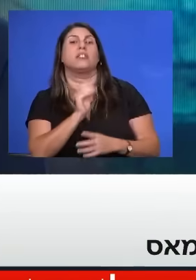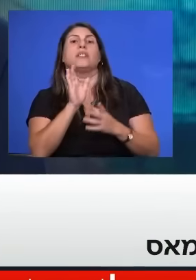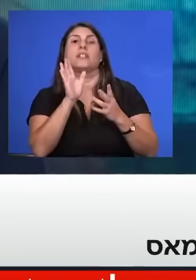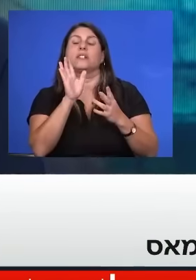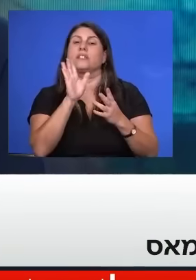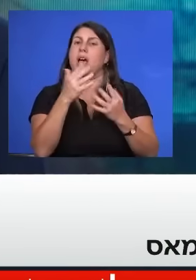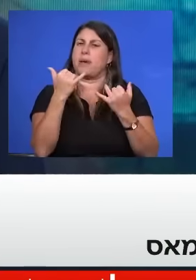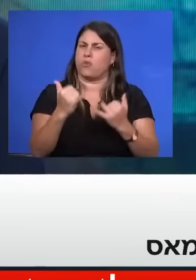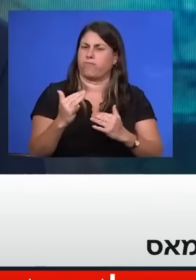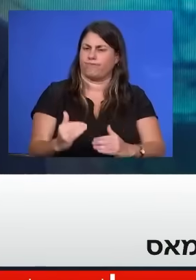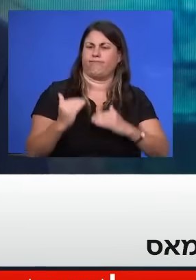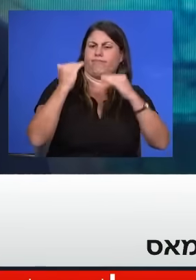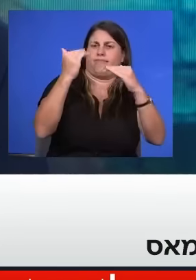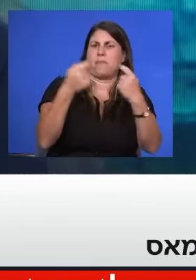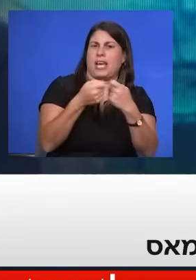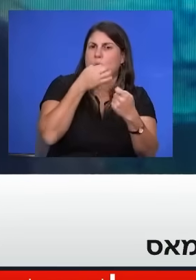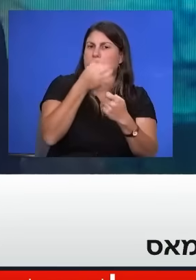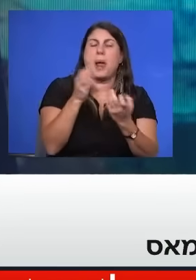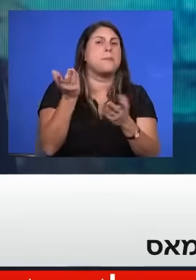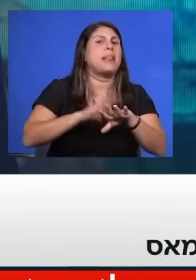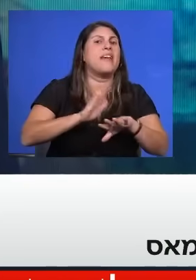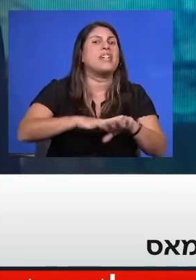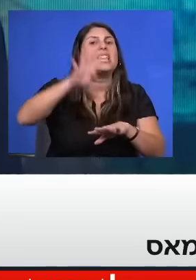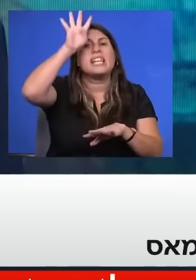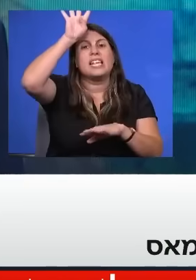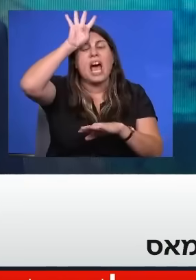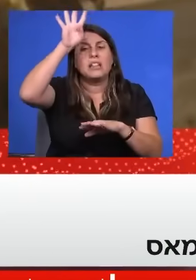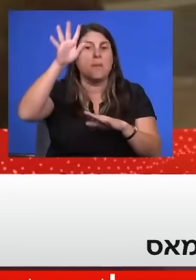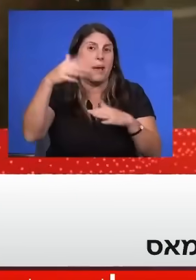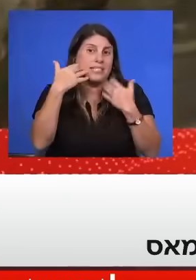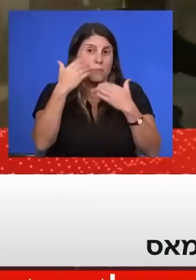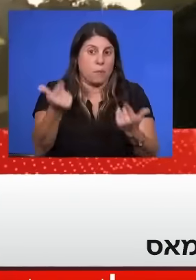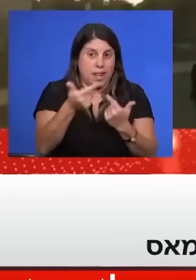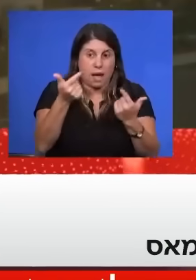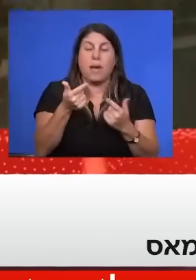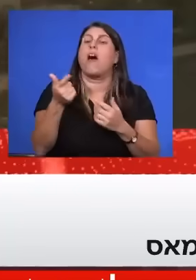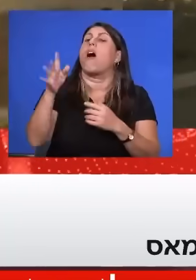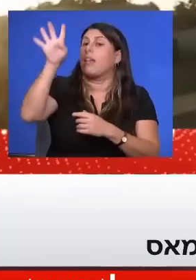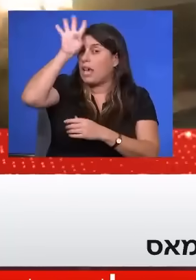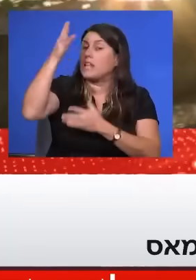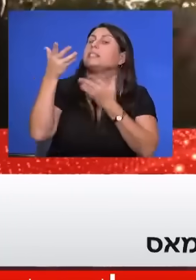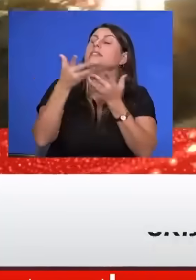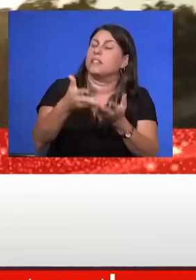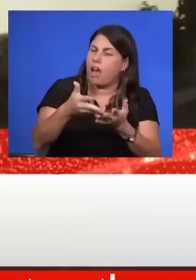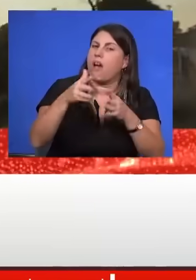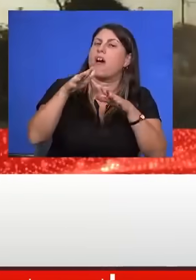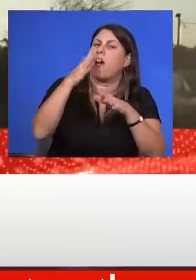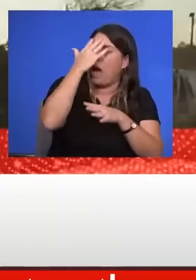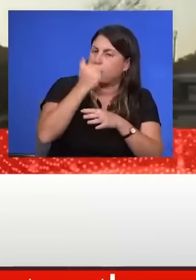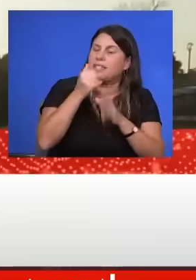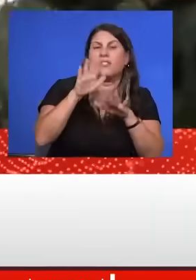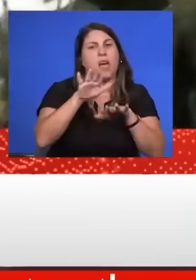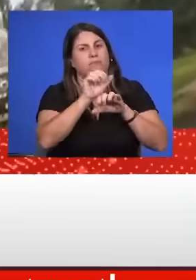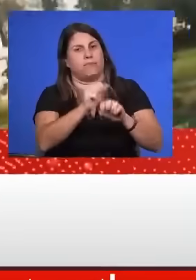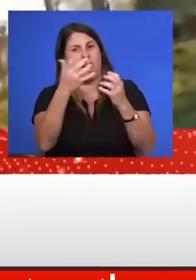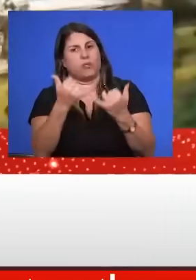לשאלה איפה איראן בכל הסיפור הזה. הוא אומר, איראן סייעה לחמאס וגם מסייעת להם כעת. שוב, גם ישראל וגם ארצות הברית